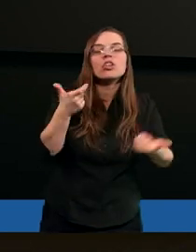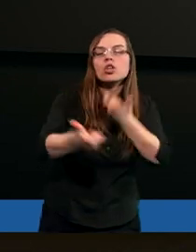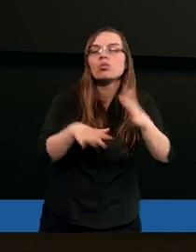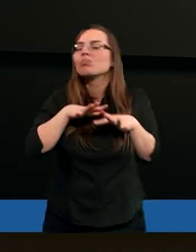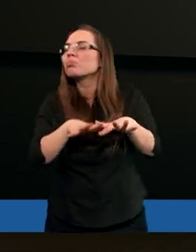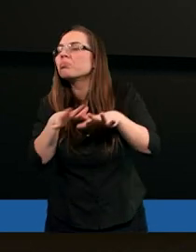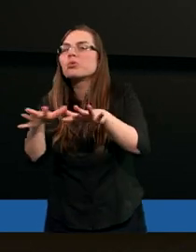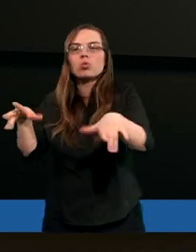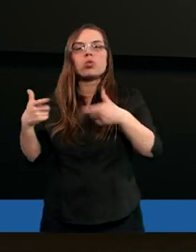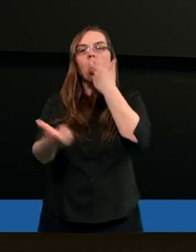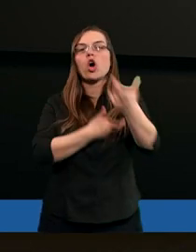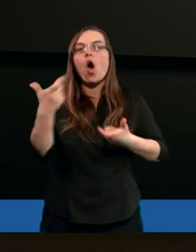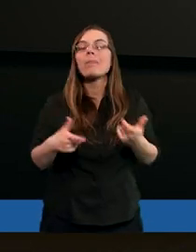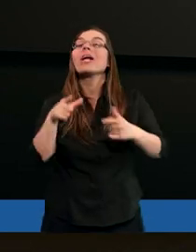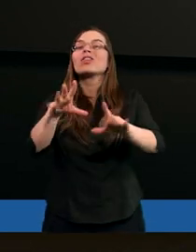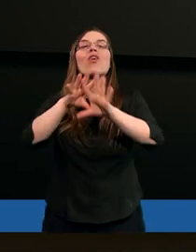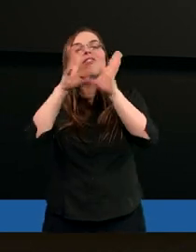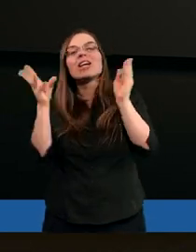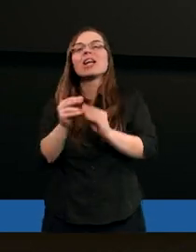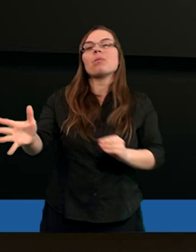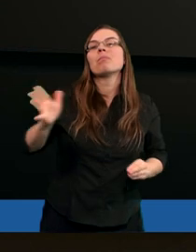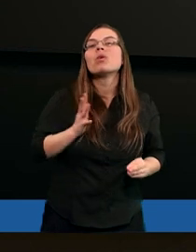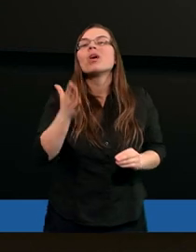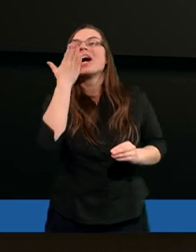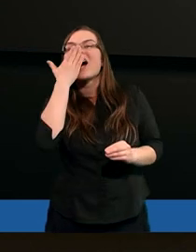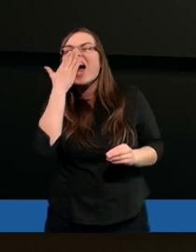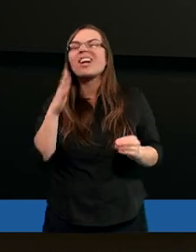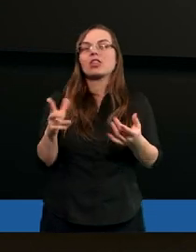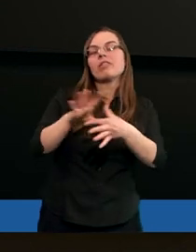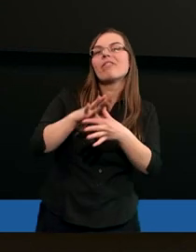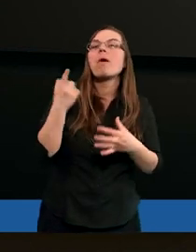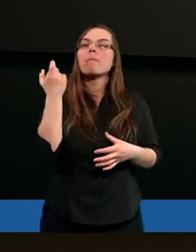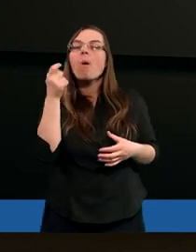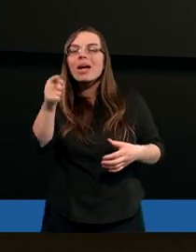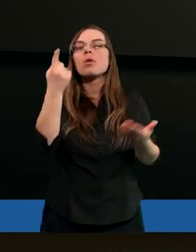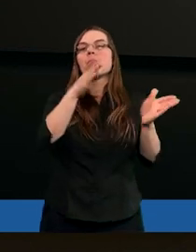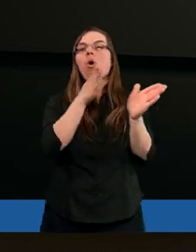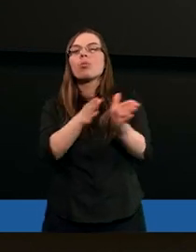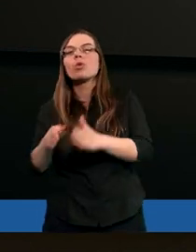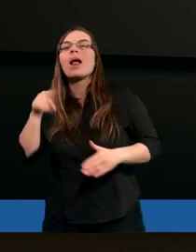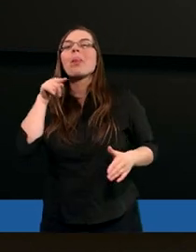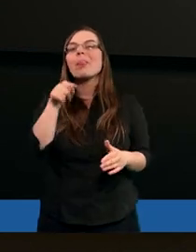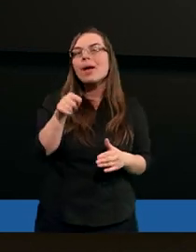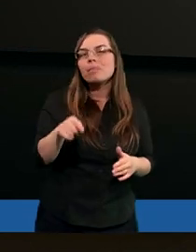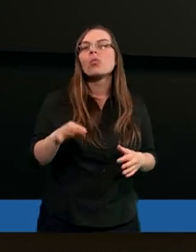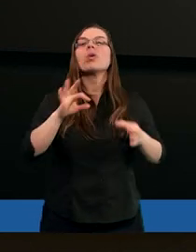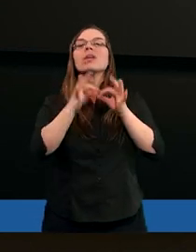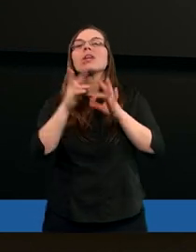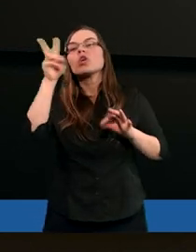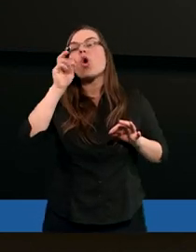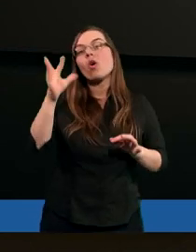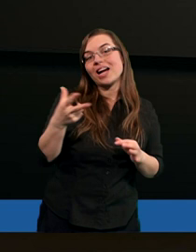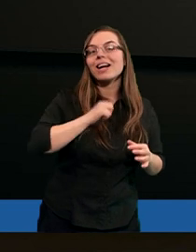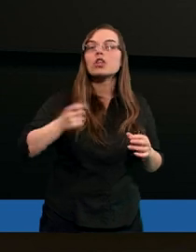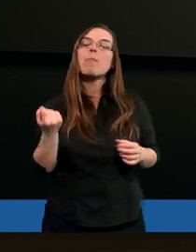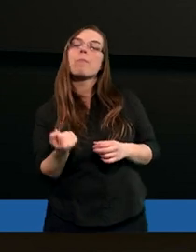czyni, ale to wszystko było raczej w tym momencie podporządkowane temu, że ktoś taki się